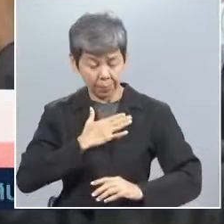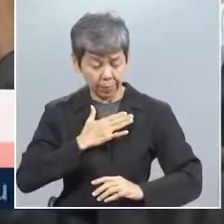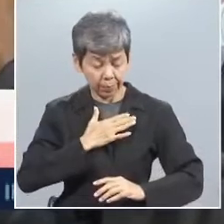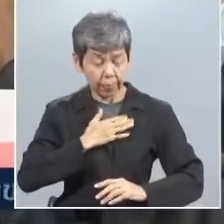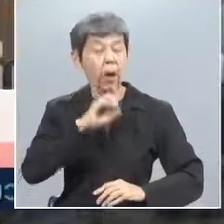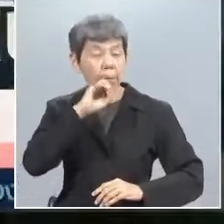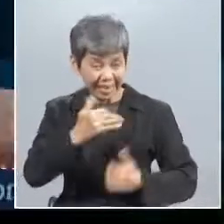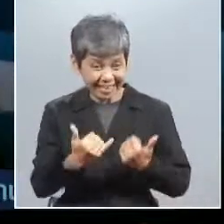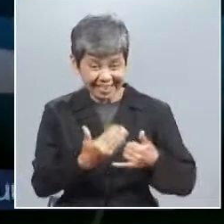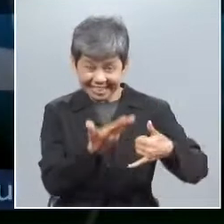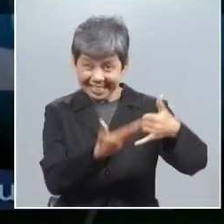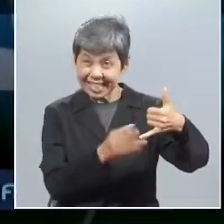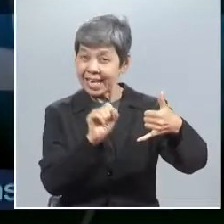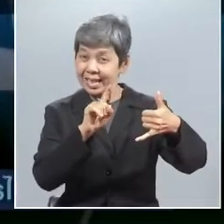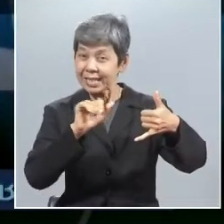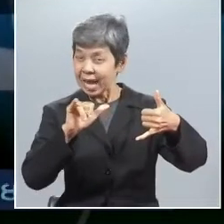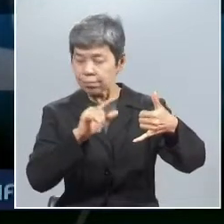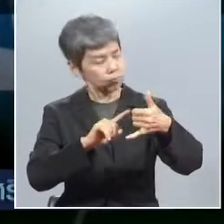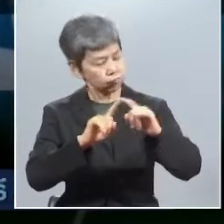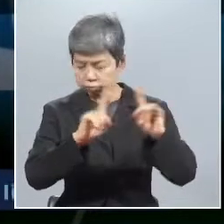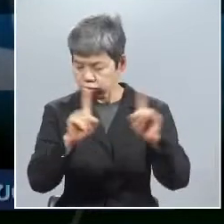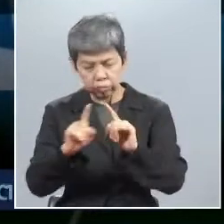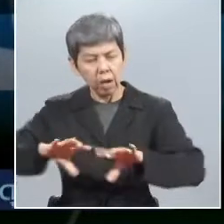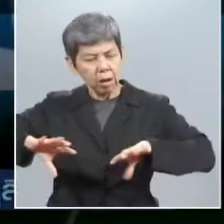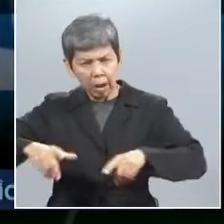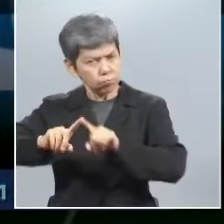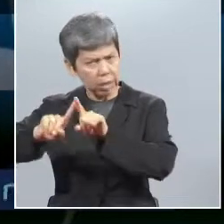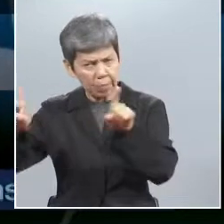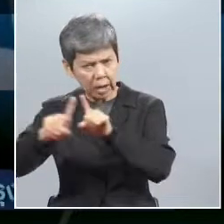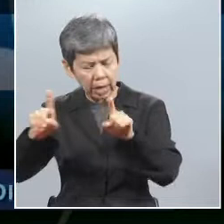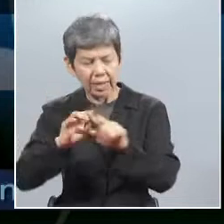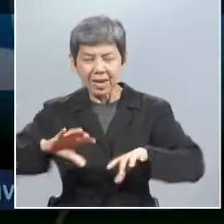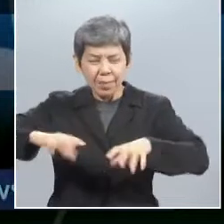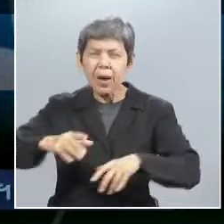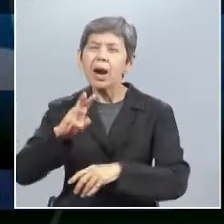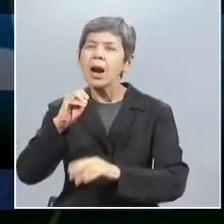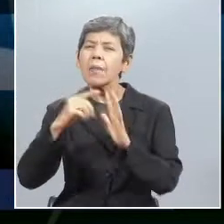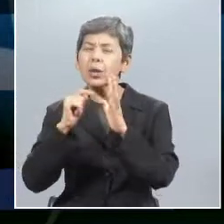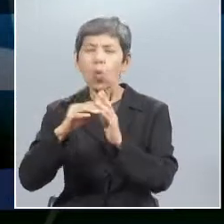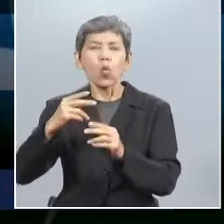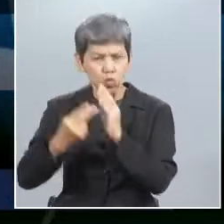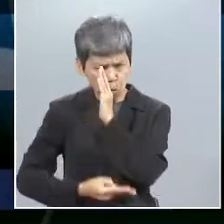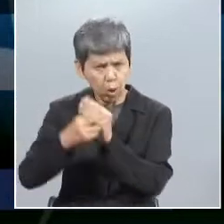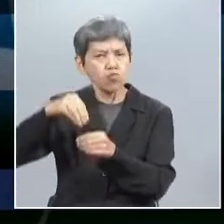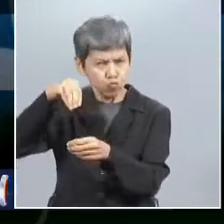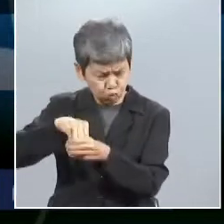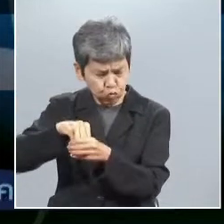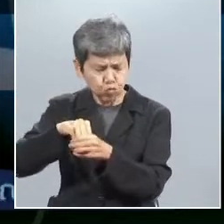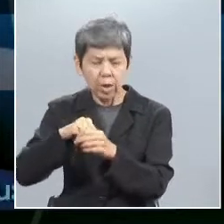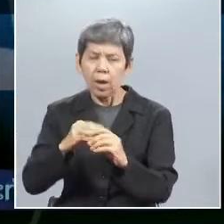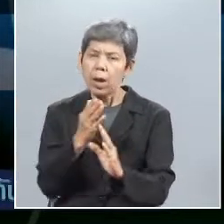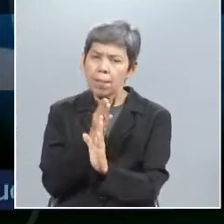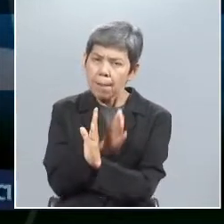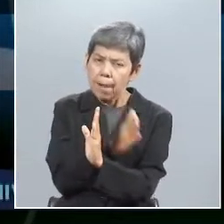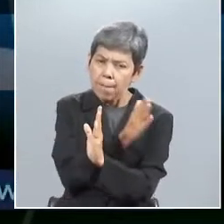เคสของคุยกับสยามเนี่ยมันต่างจาก Caseดีเจมะตูมเพราะดีเจมะตูมยอมรับอยู่ที่โรงแรมมีทำลายชัดเจน